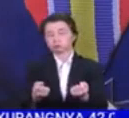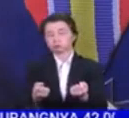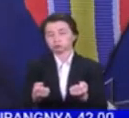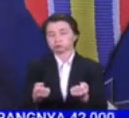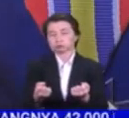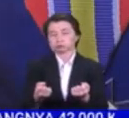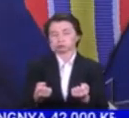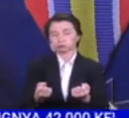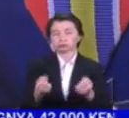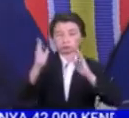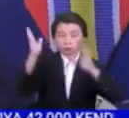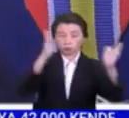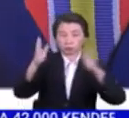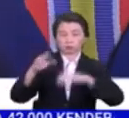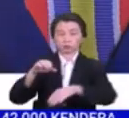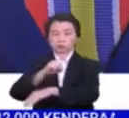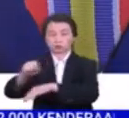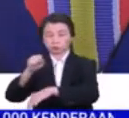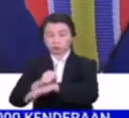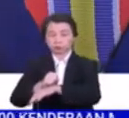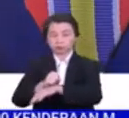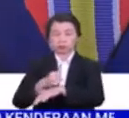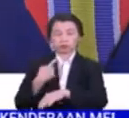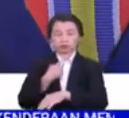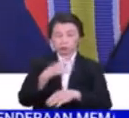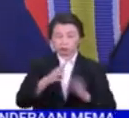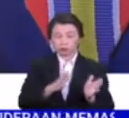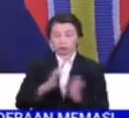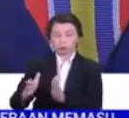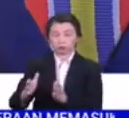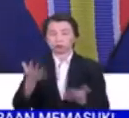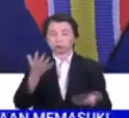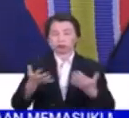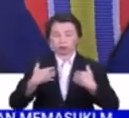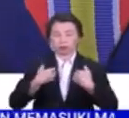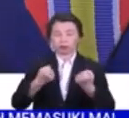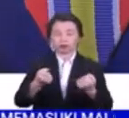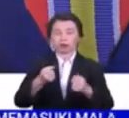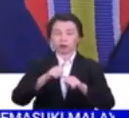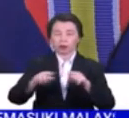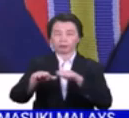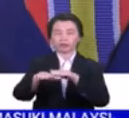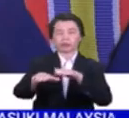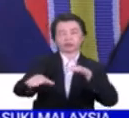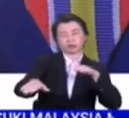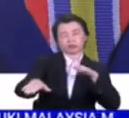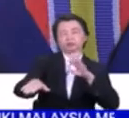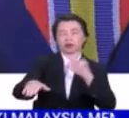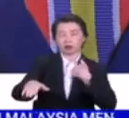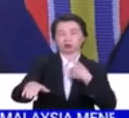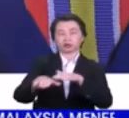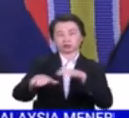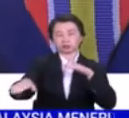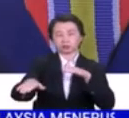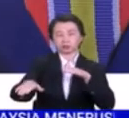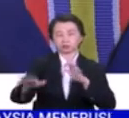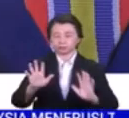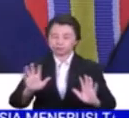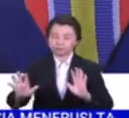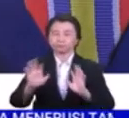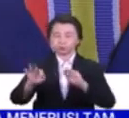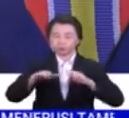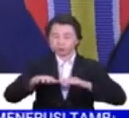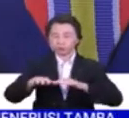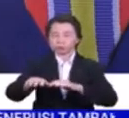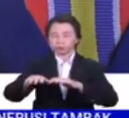kita dengan Singapura akan berjalan dengan lancar. Dan mungkin ada jam, tapi jam yang dikawal. Jam yang terkawal. Tapi